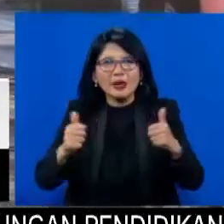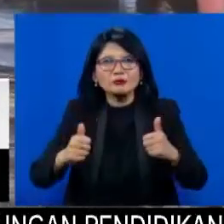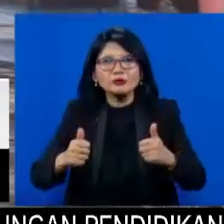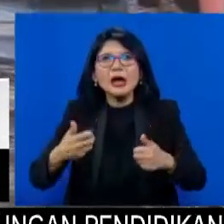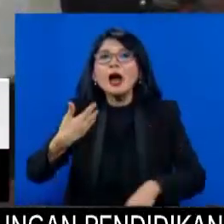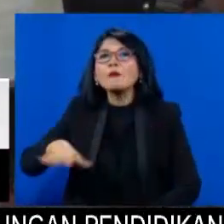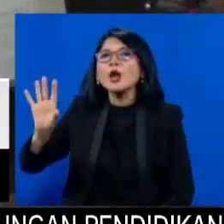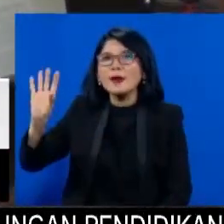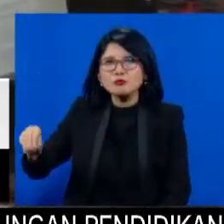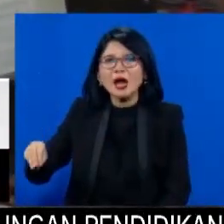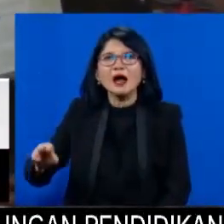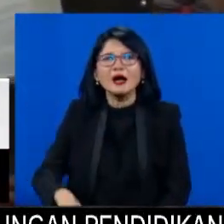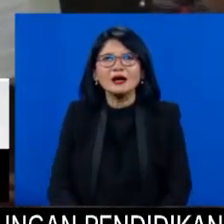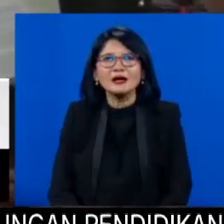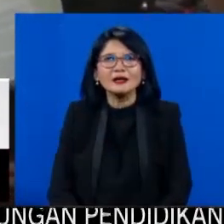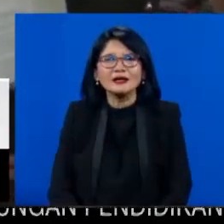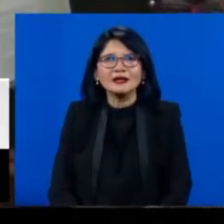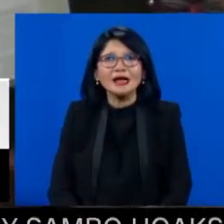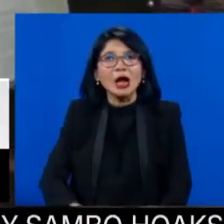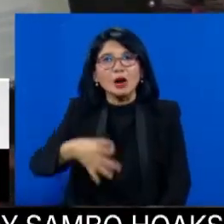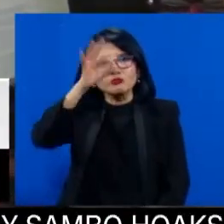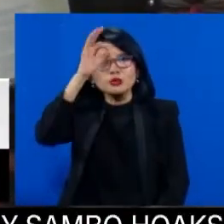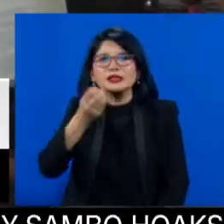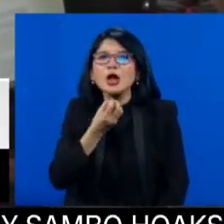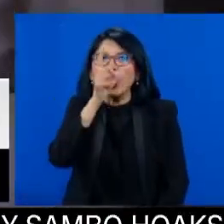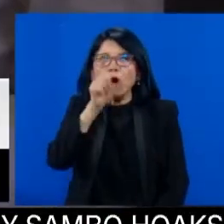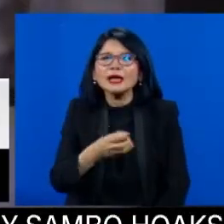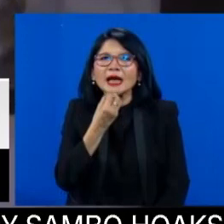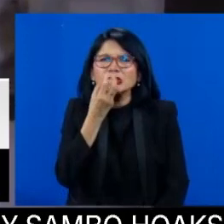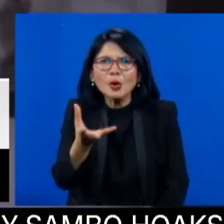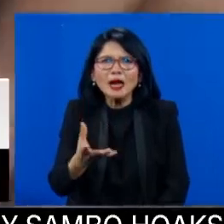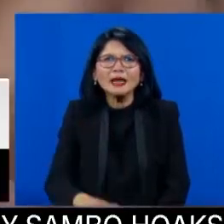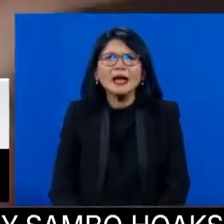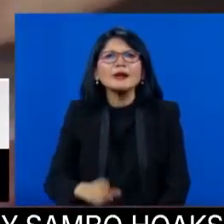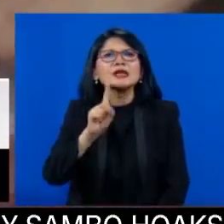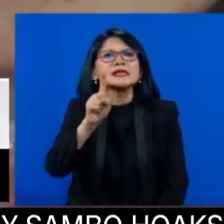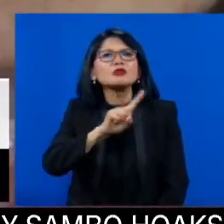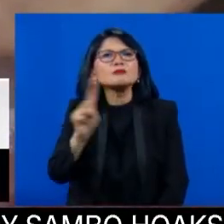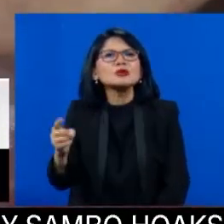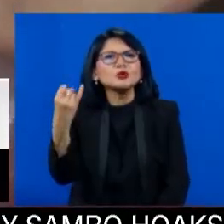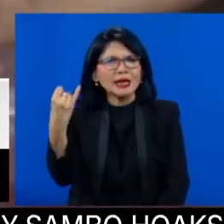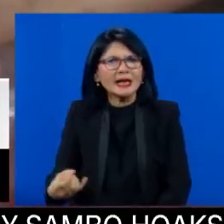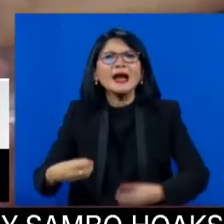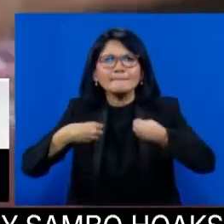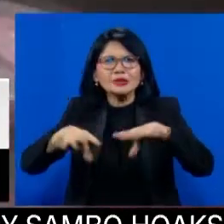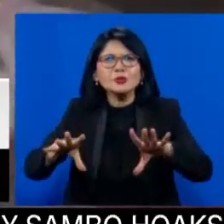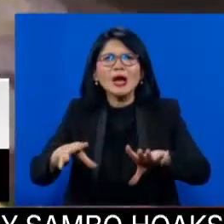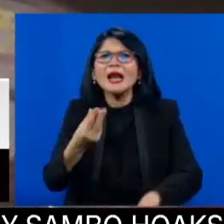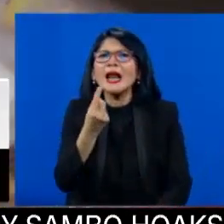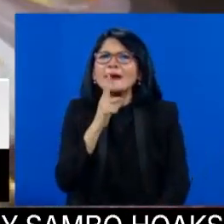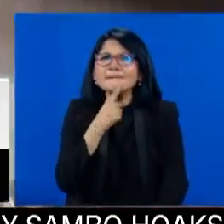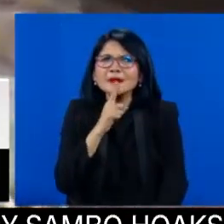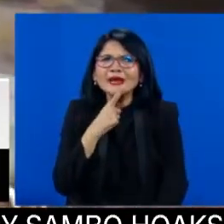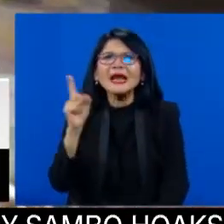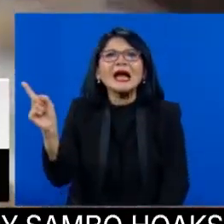diperbolehkan pulang pihak puskesmas. Sementara itu, kepada polisi, pedagang mengaku sudah sepekan terakhir menjual permen salju yang ia beli